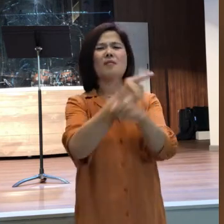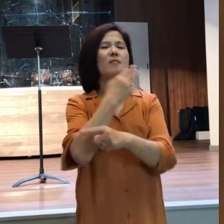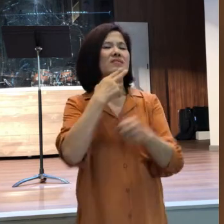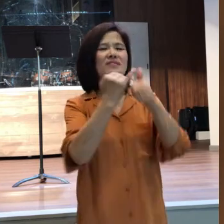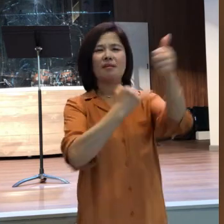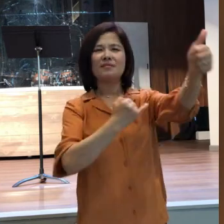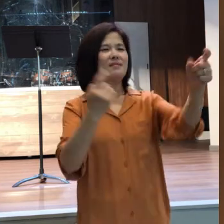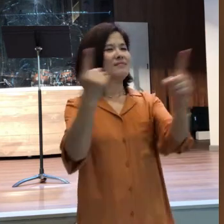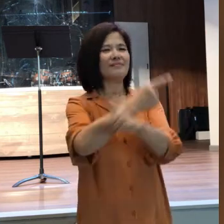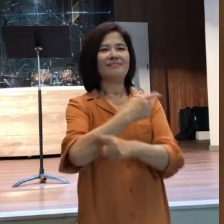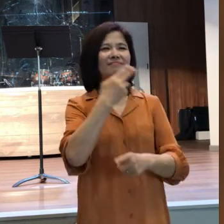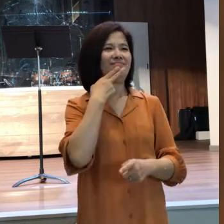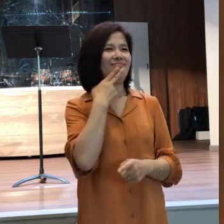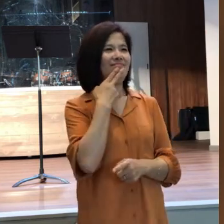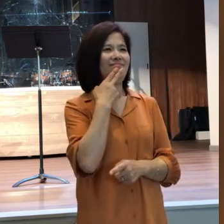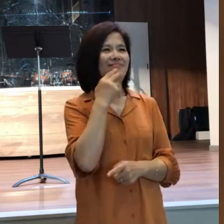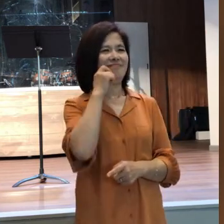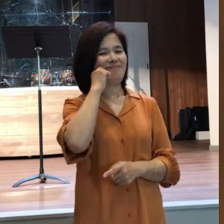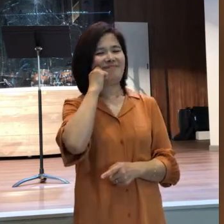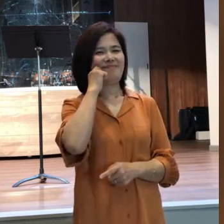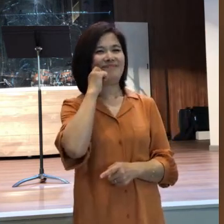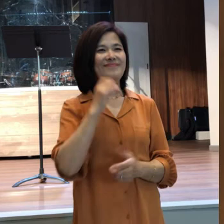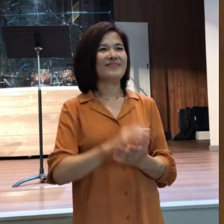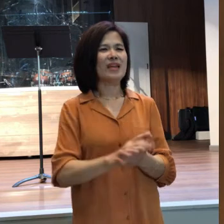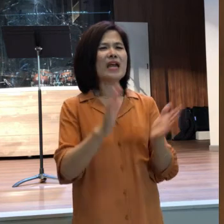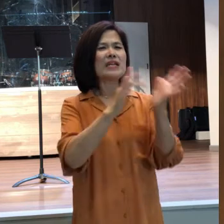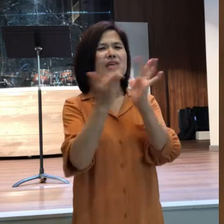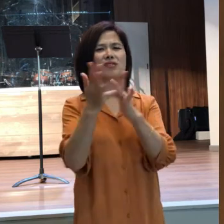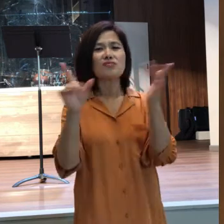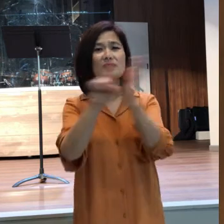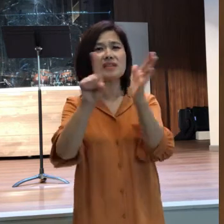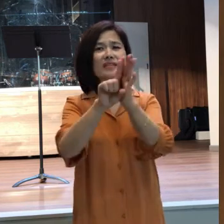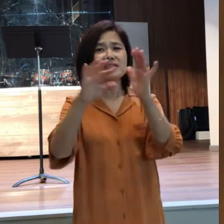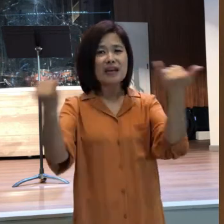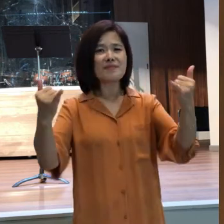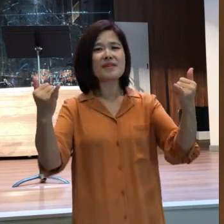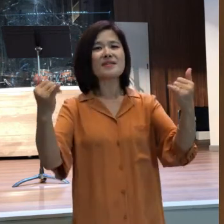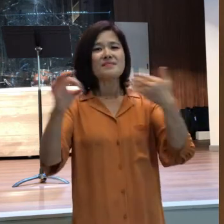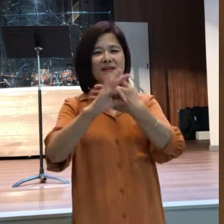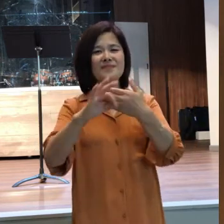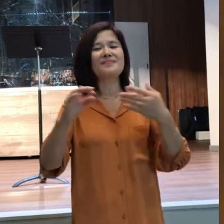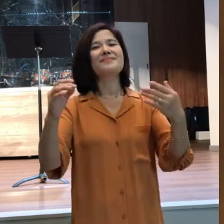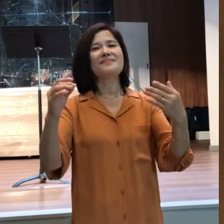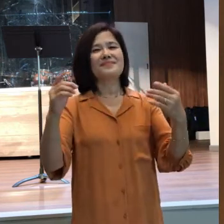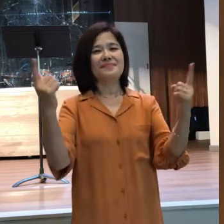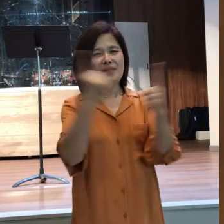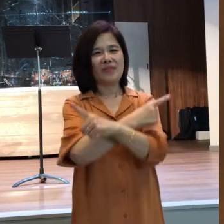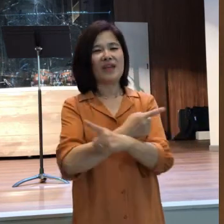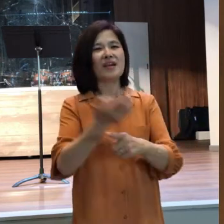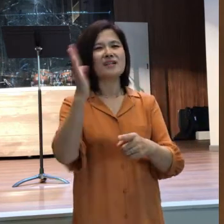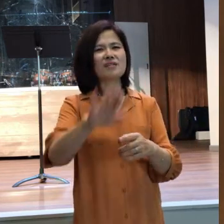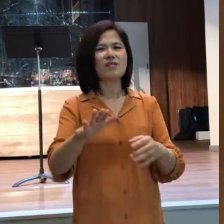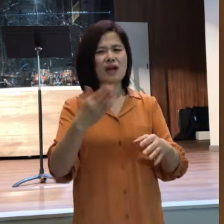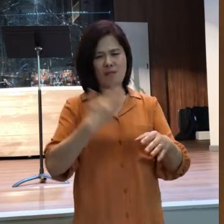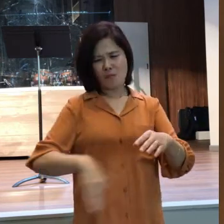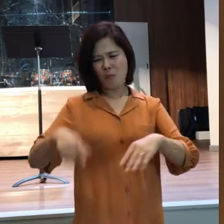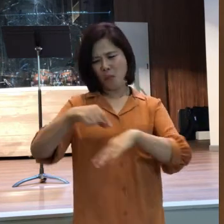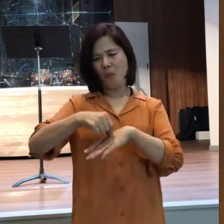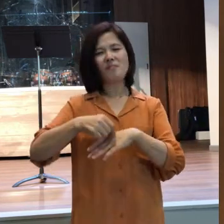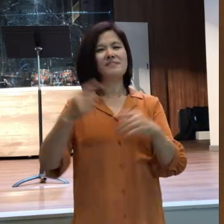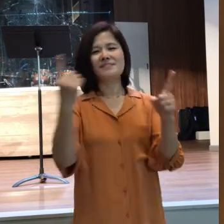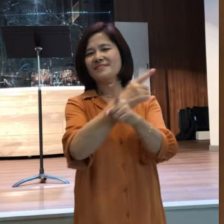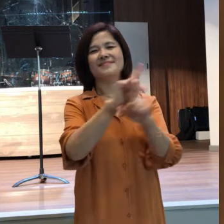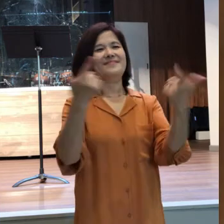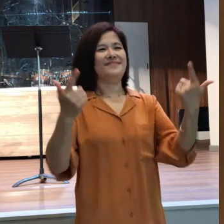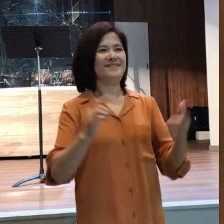안 변해요. 예수 믿으면 사람이 변해요. 난 믿어요. 그러나 체질은 안 바뀌어요.